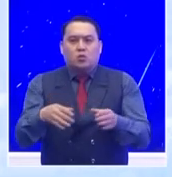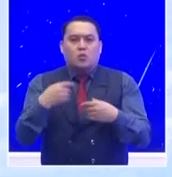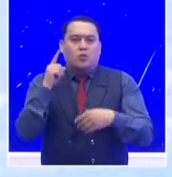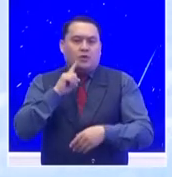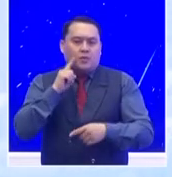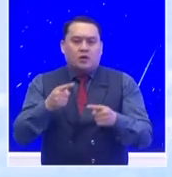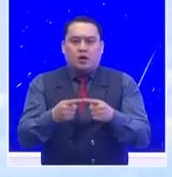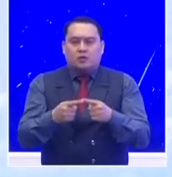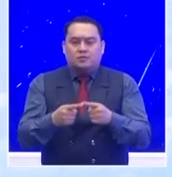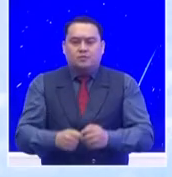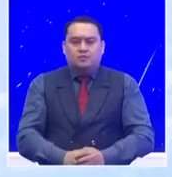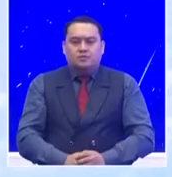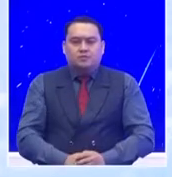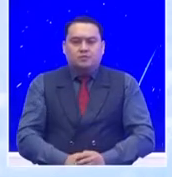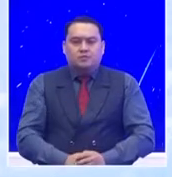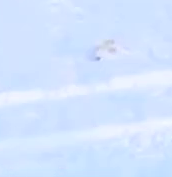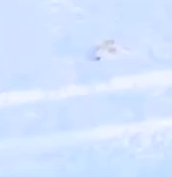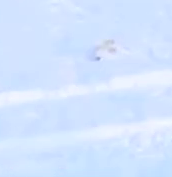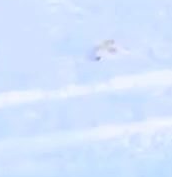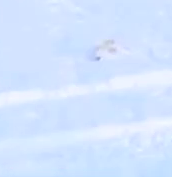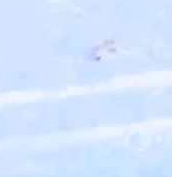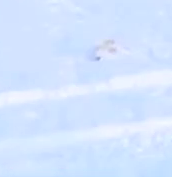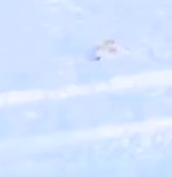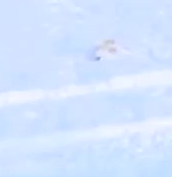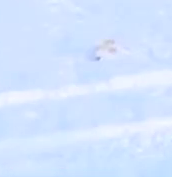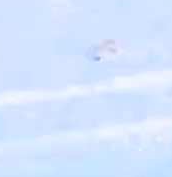прокат. Ануар Амангельдинов, Мади Байбусынов, телеканал ЖТСУ.